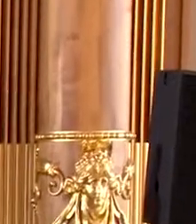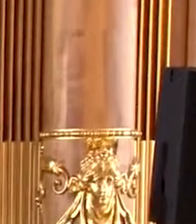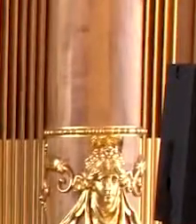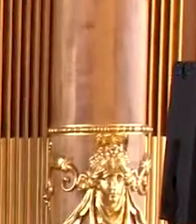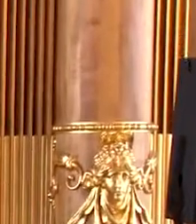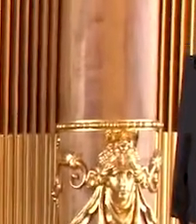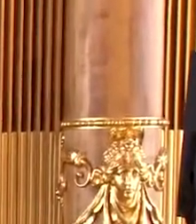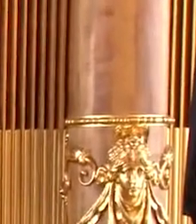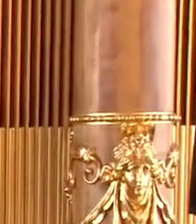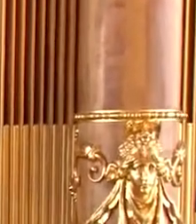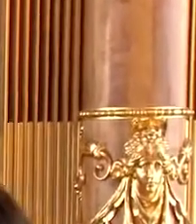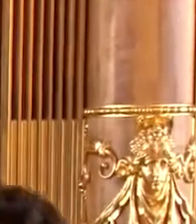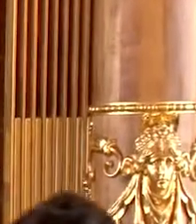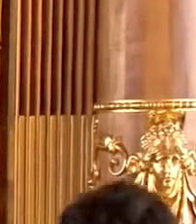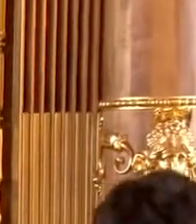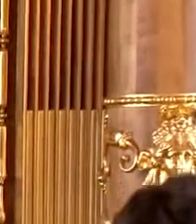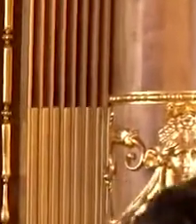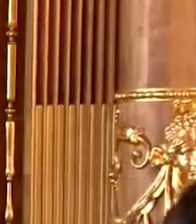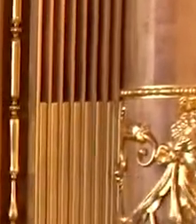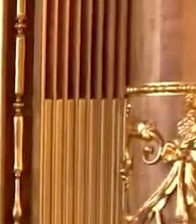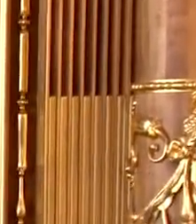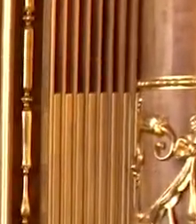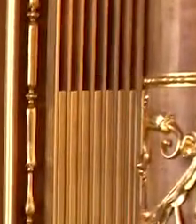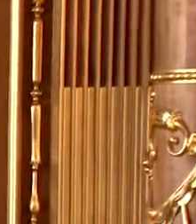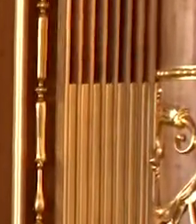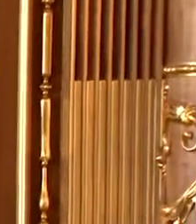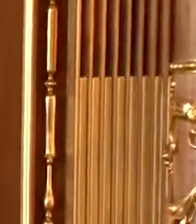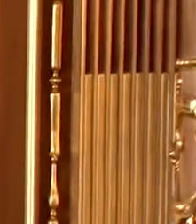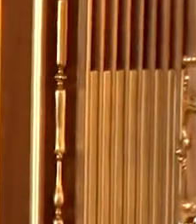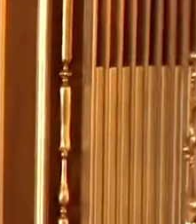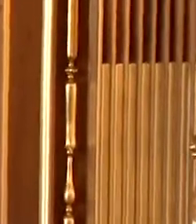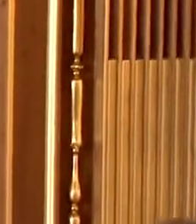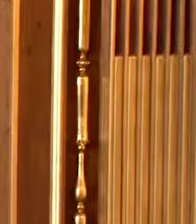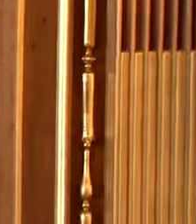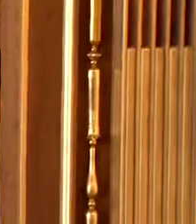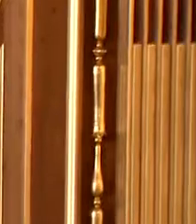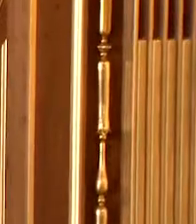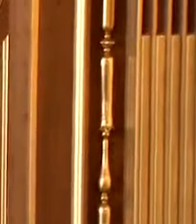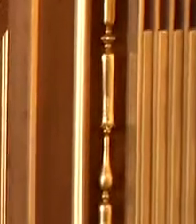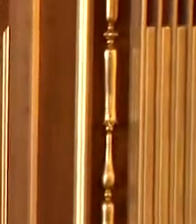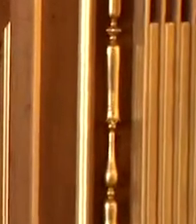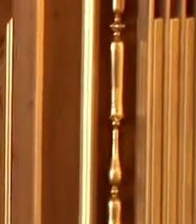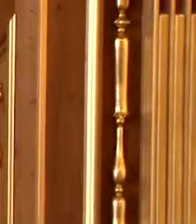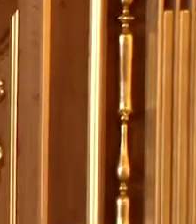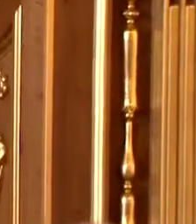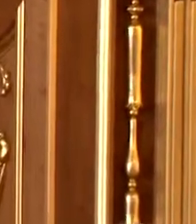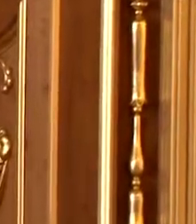So, wir sind nahezu am Ende der Veranstaltung.